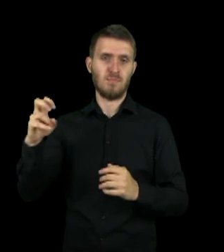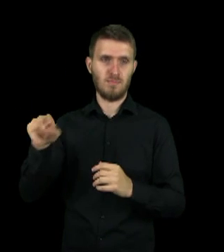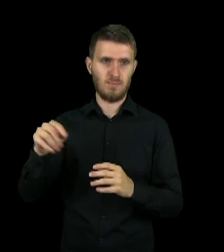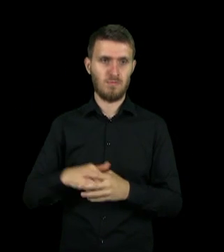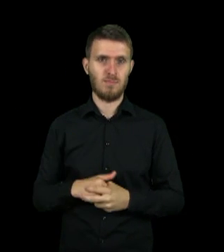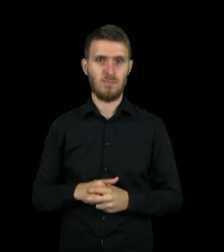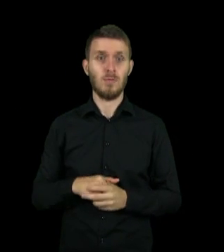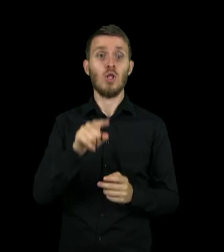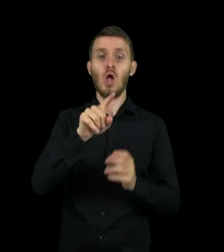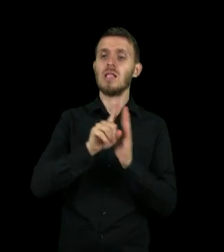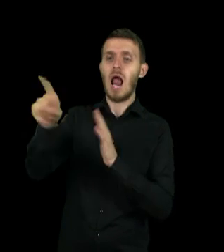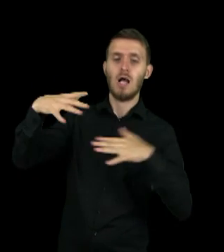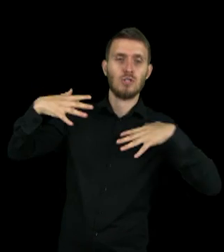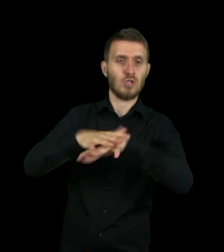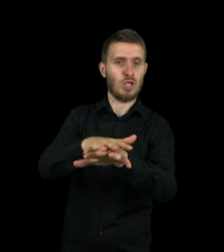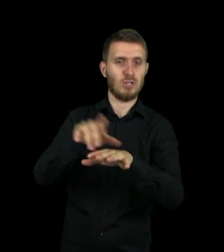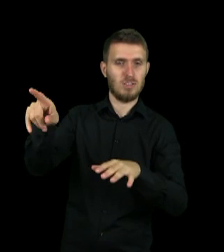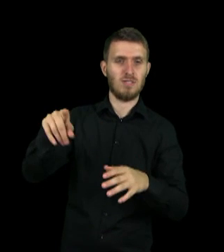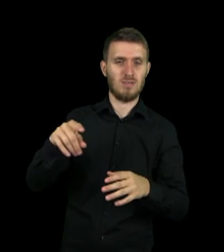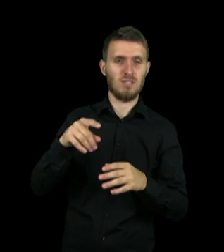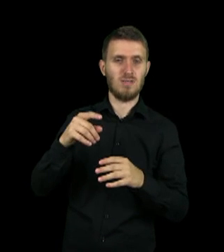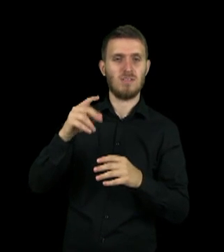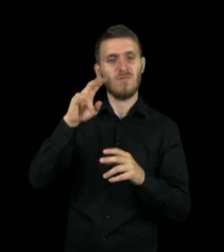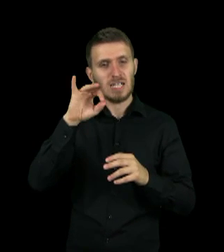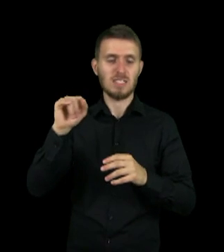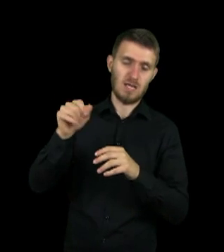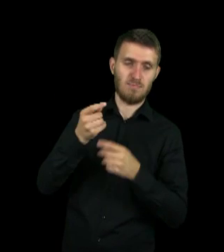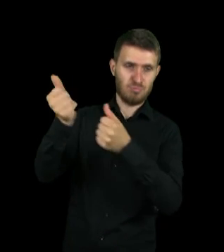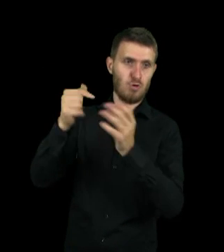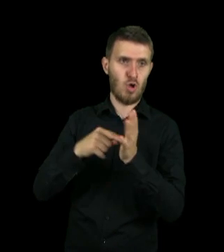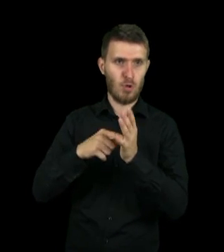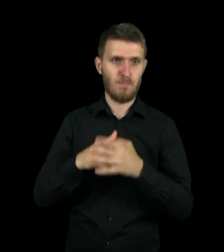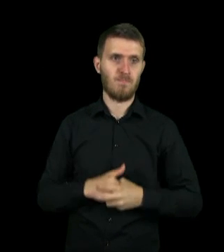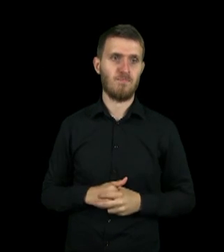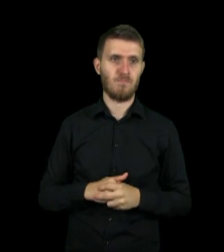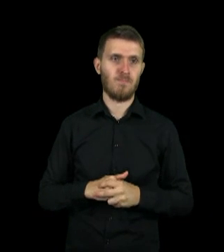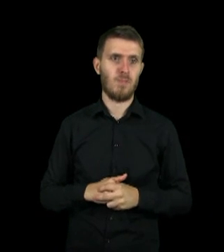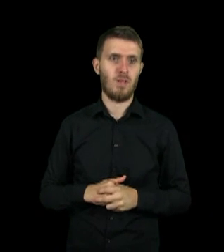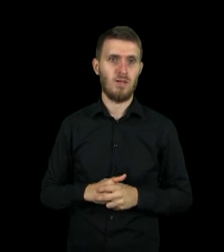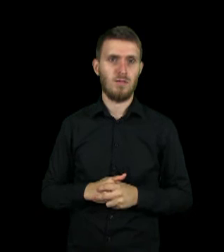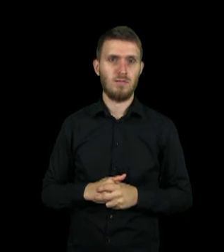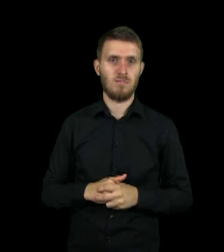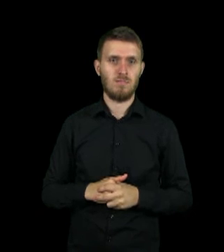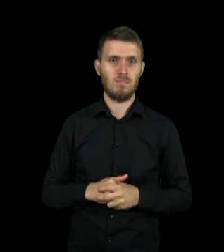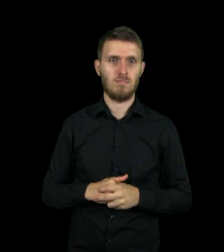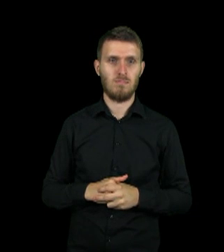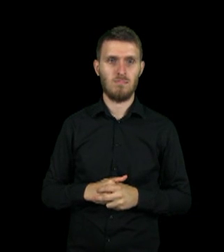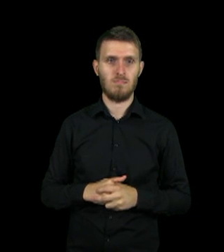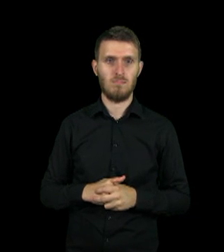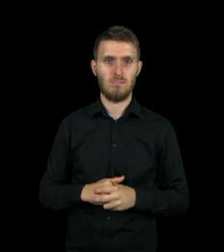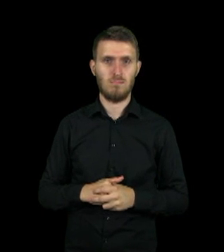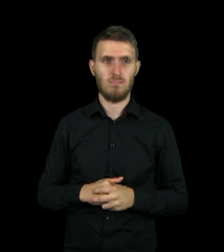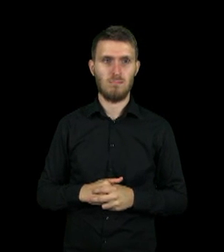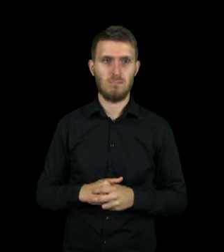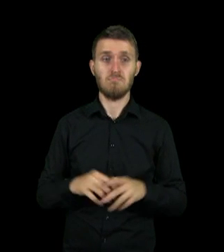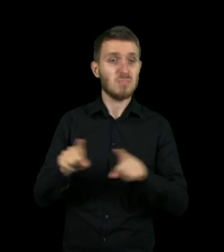organizacja Płatnicza dostaje procent od zakupów jemu więc zostanie Zobaczmy zł 70